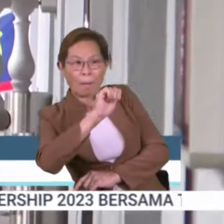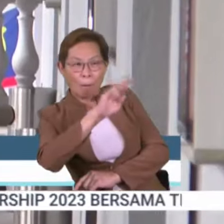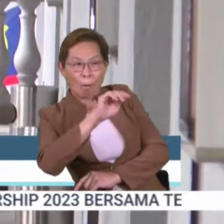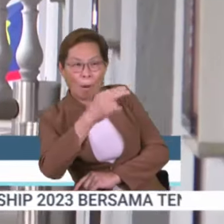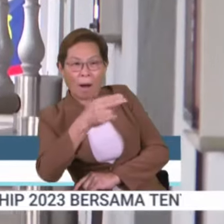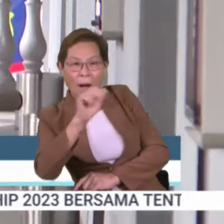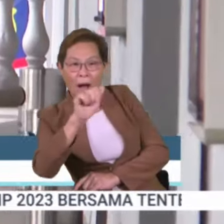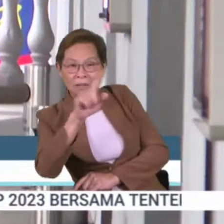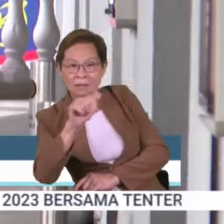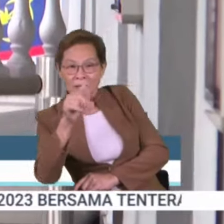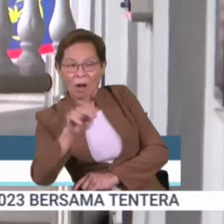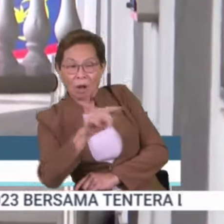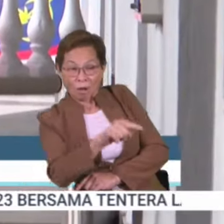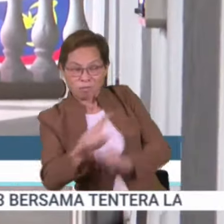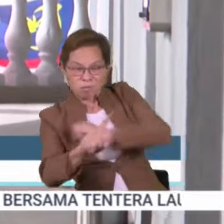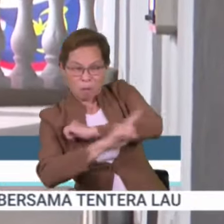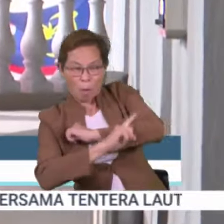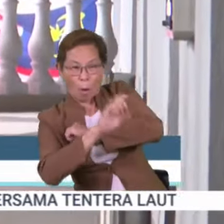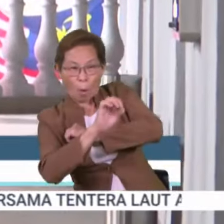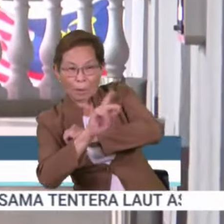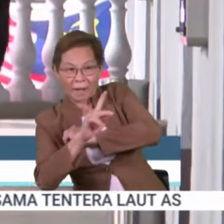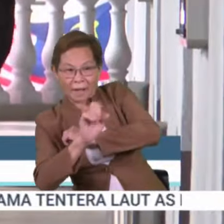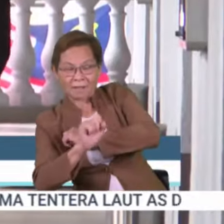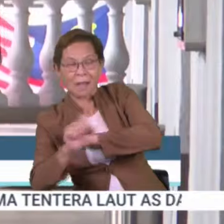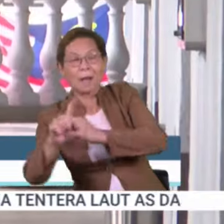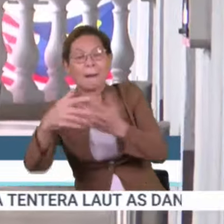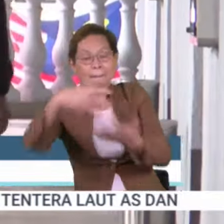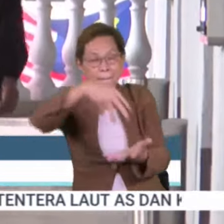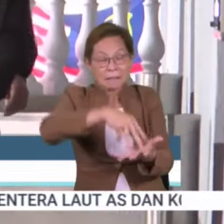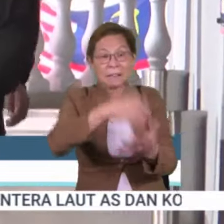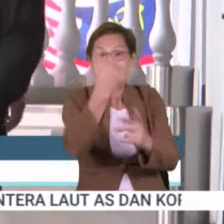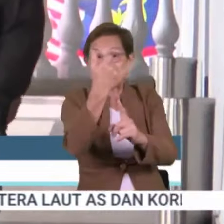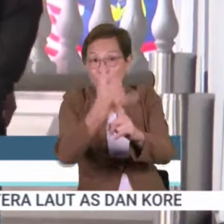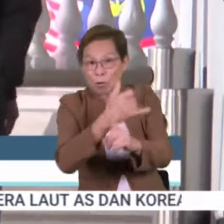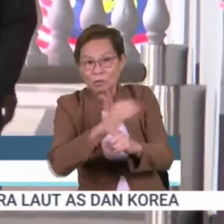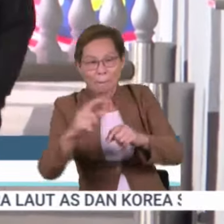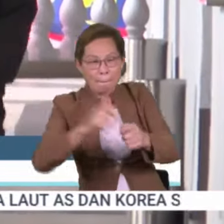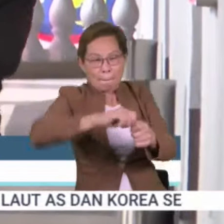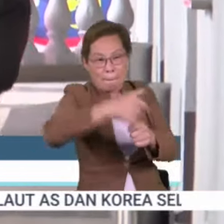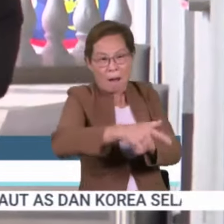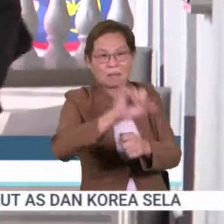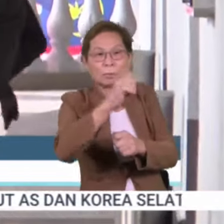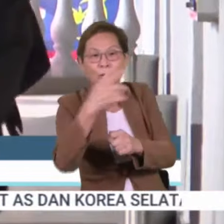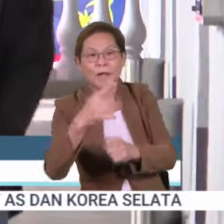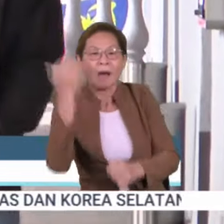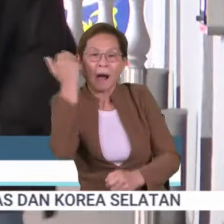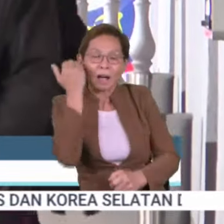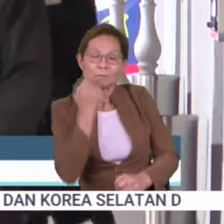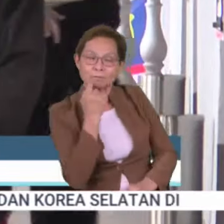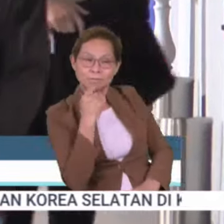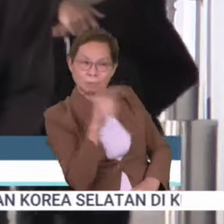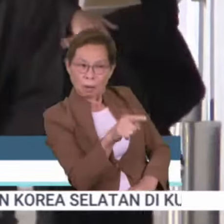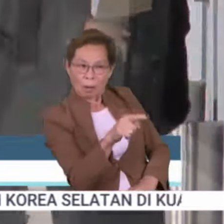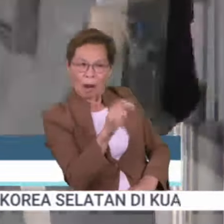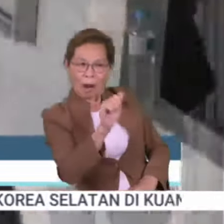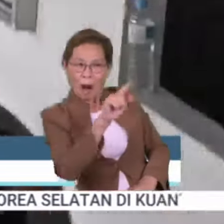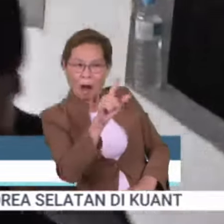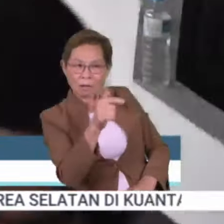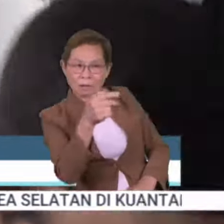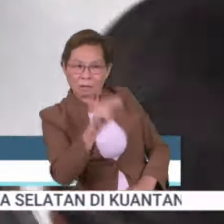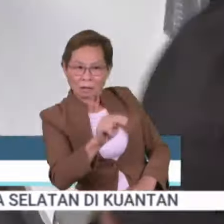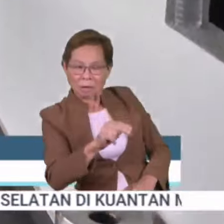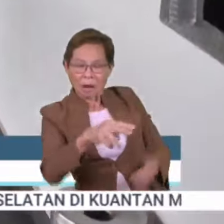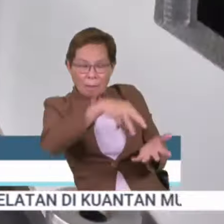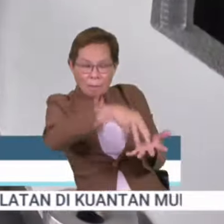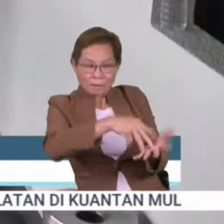Ibrahim selaku orang kena saman OKS dihukum penjara 6 bulan dan denda RM10,000. Hakim turut memerintahkan Muhammad Azlan menjalani